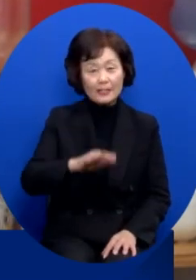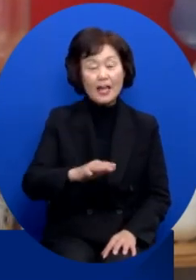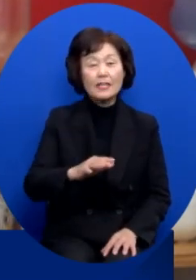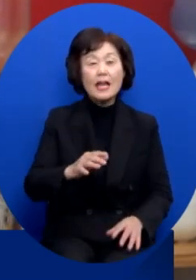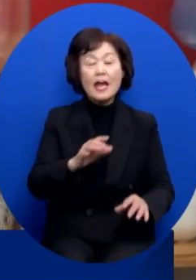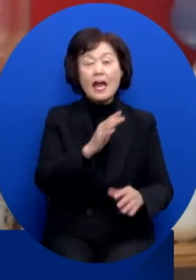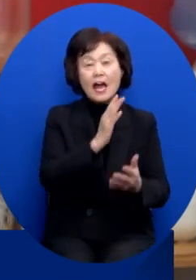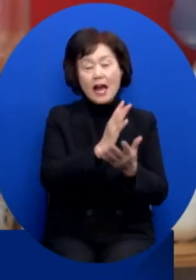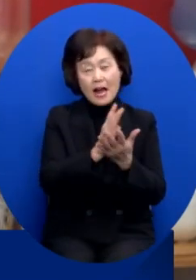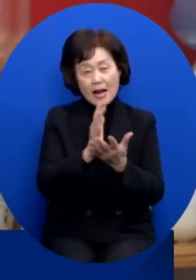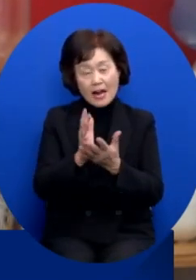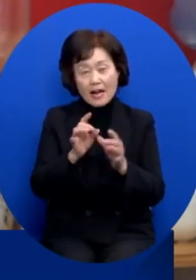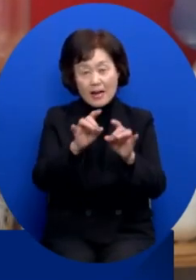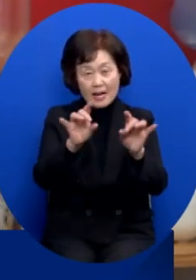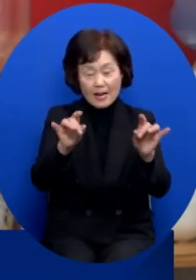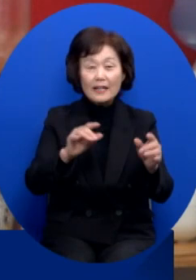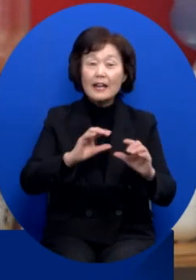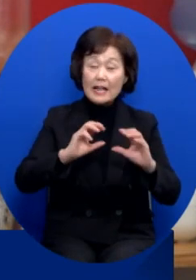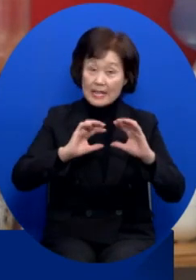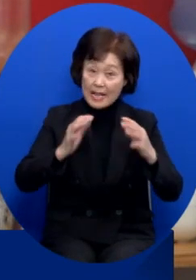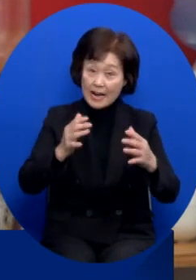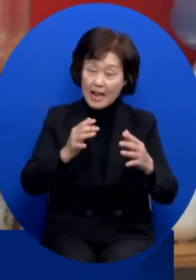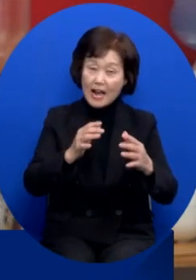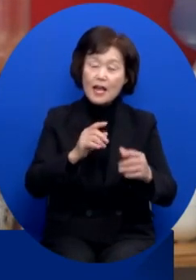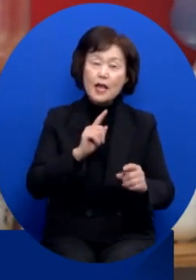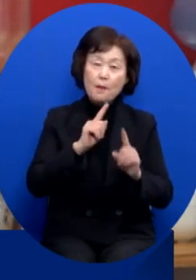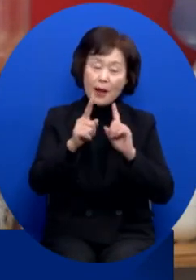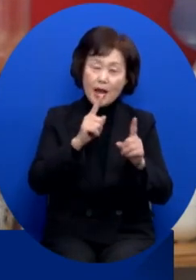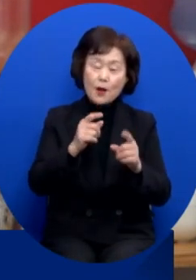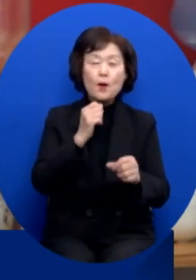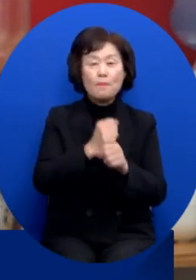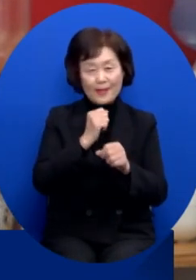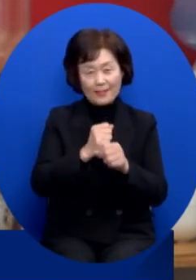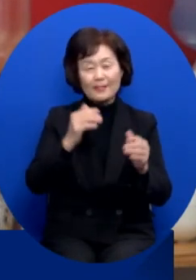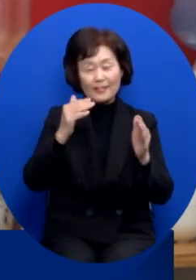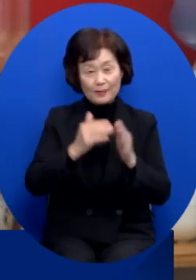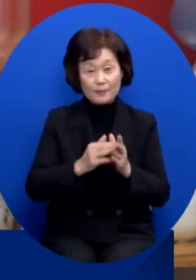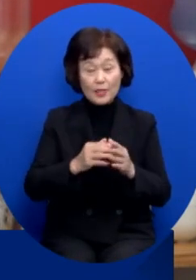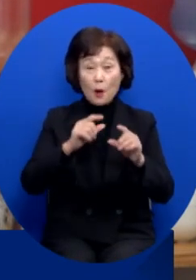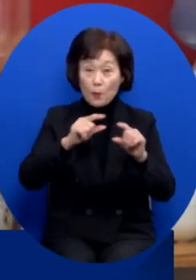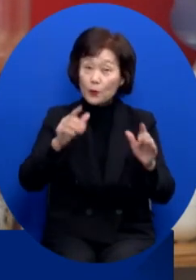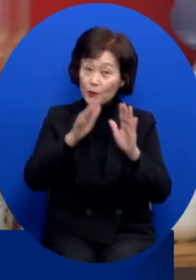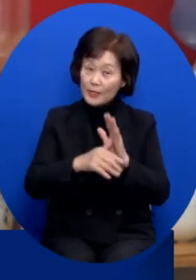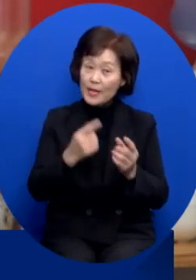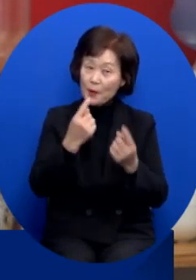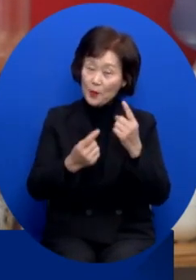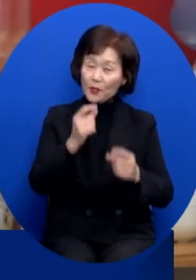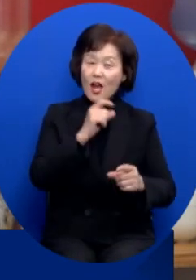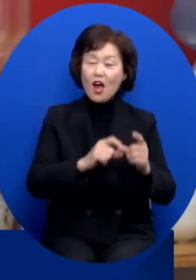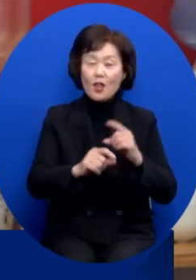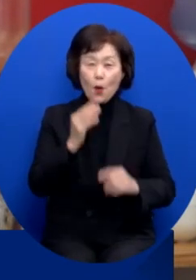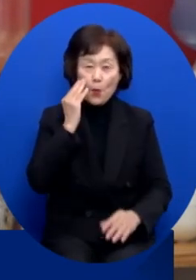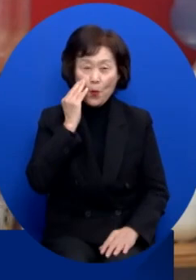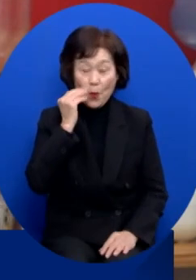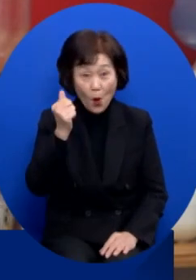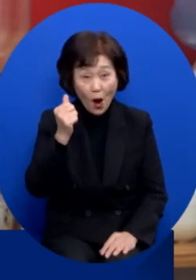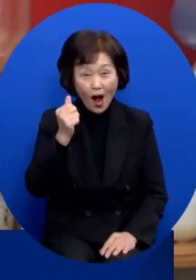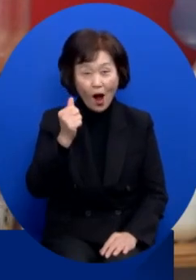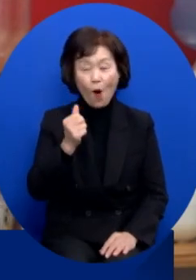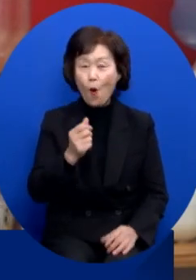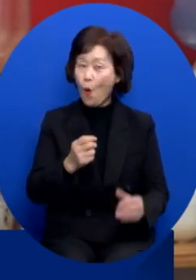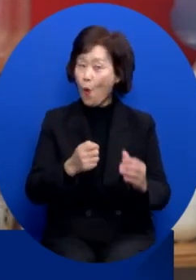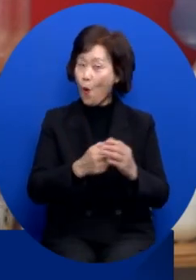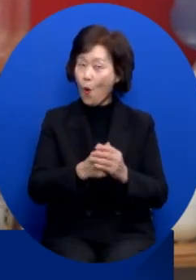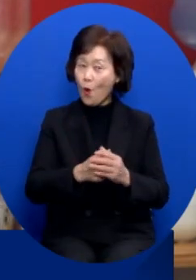다양한 나라의 언어들로 또 구성이 되어 있습니다. 그래서 평소 때보다 조금 더 친숙하면서도 색다른